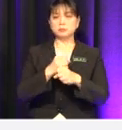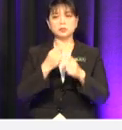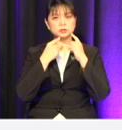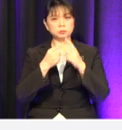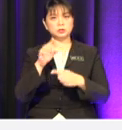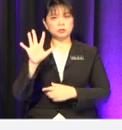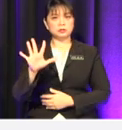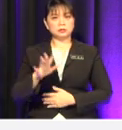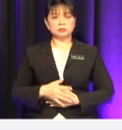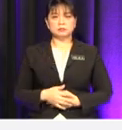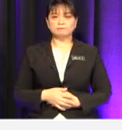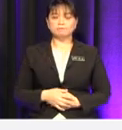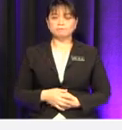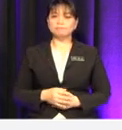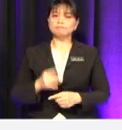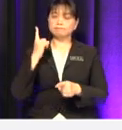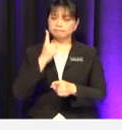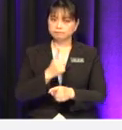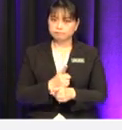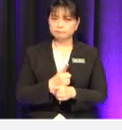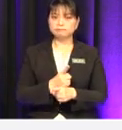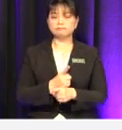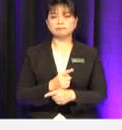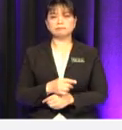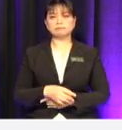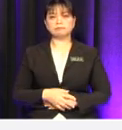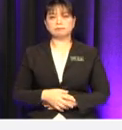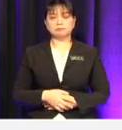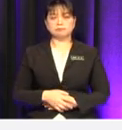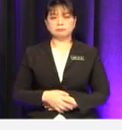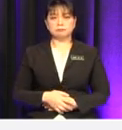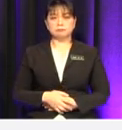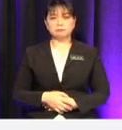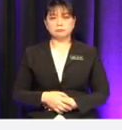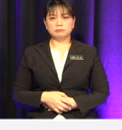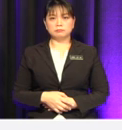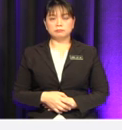Oke betul oke so jawabannya adalah